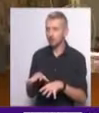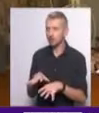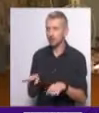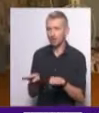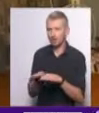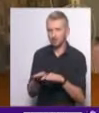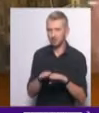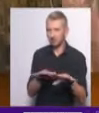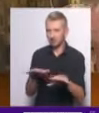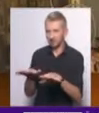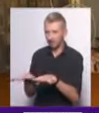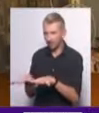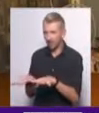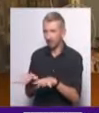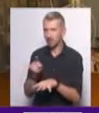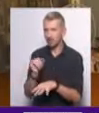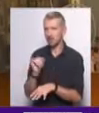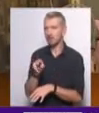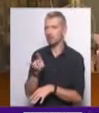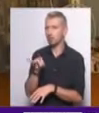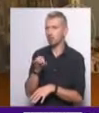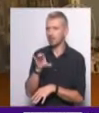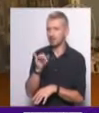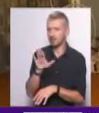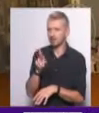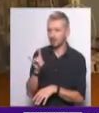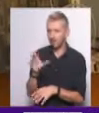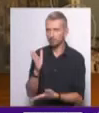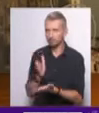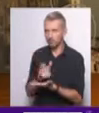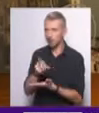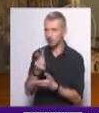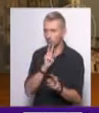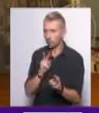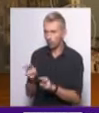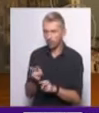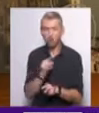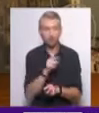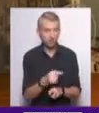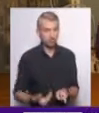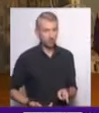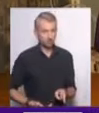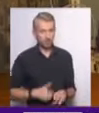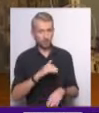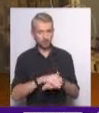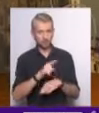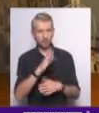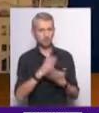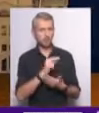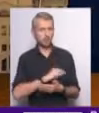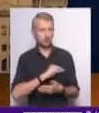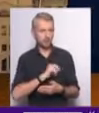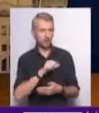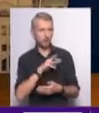подібних локаціях, подібних об'єктах, і там на Протасовому Яру, ну так би мовити, люди, які слідкують за цим процесом. Там вони живуть фактично, і там є працівники так само